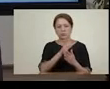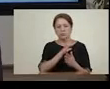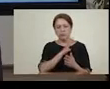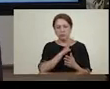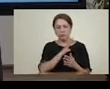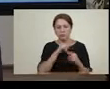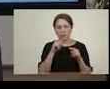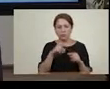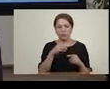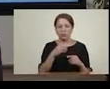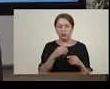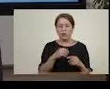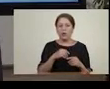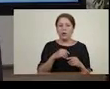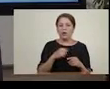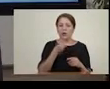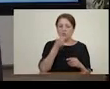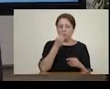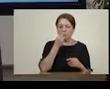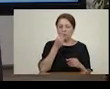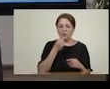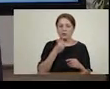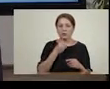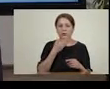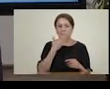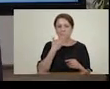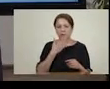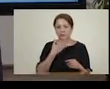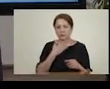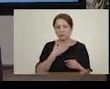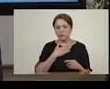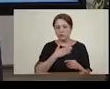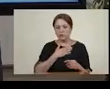yuqoriligi, xushxo'rligi uchun qirollarning